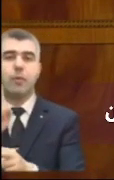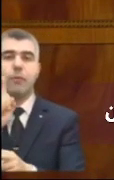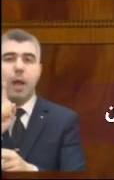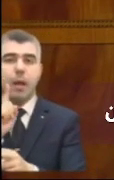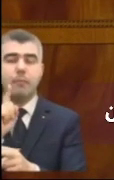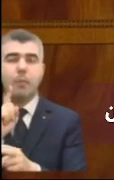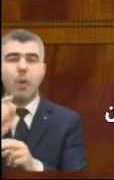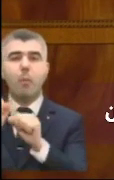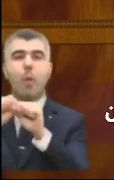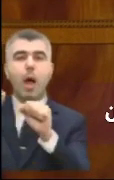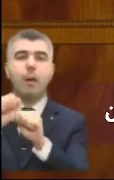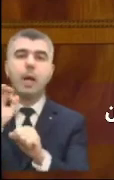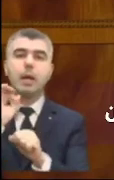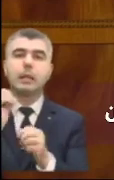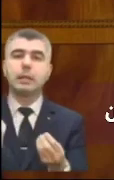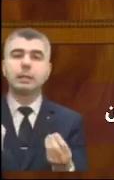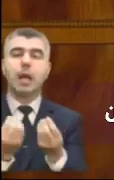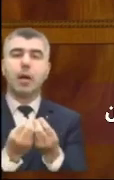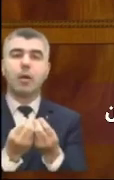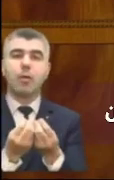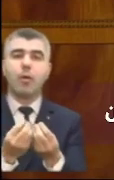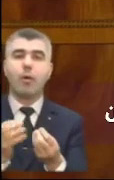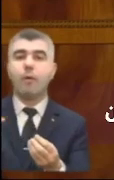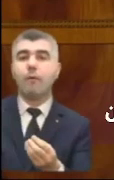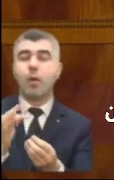بن جلون والحائز على